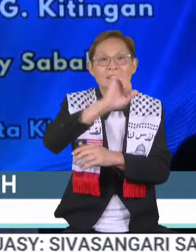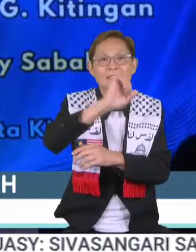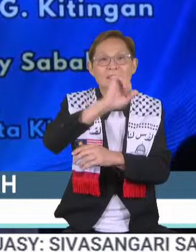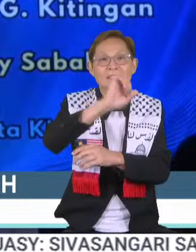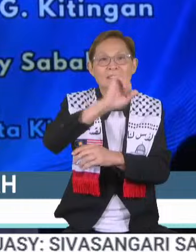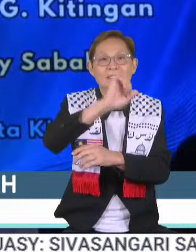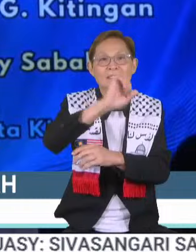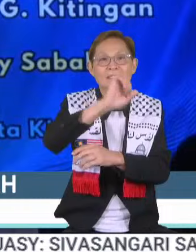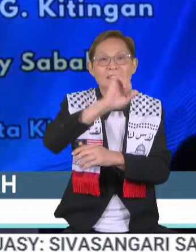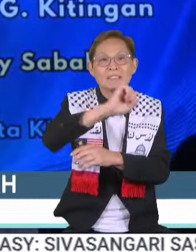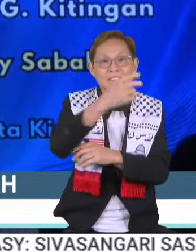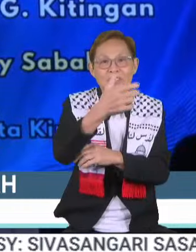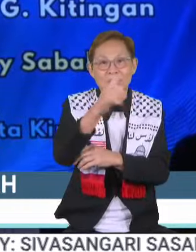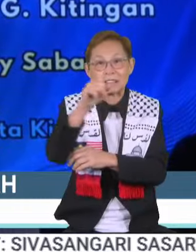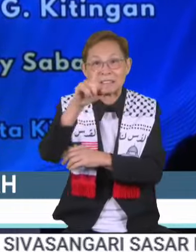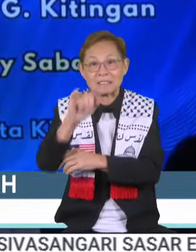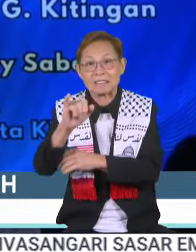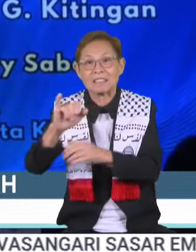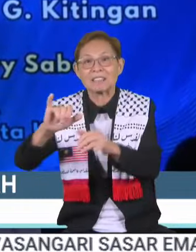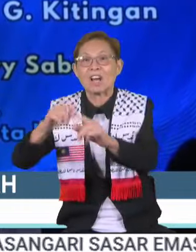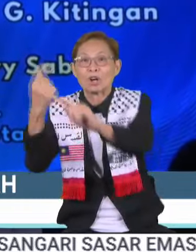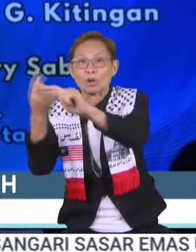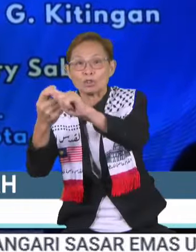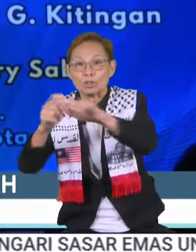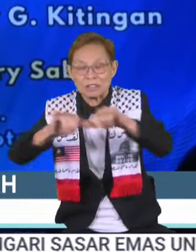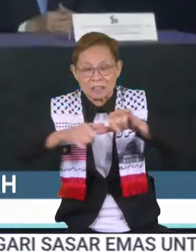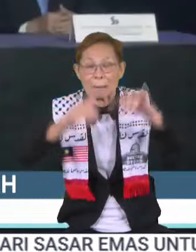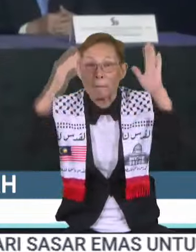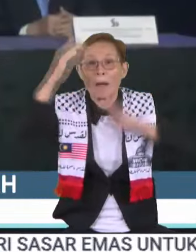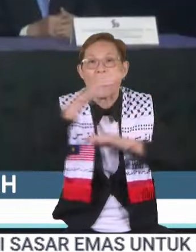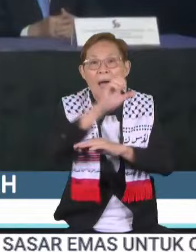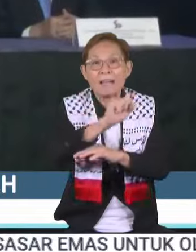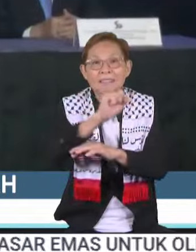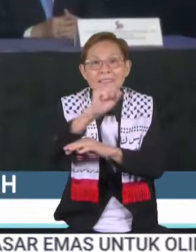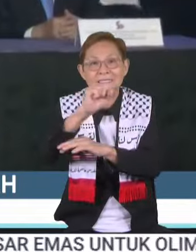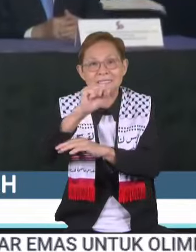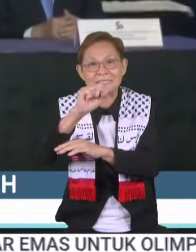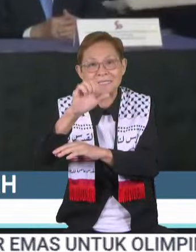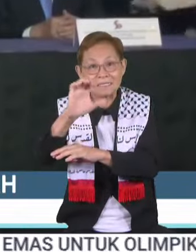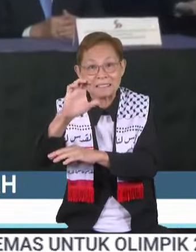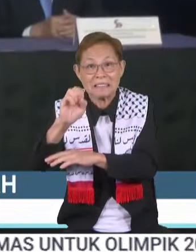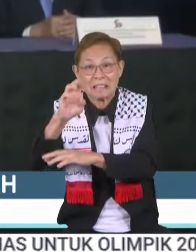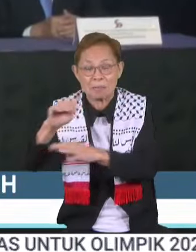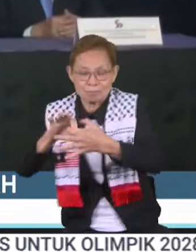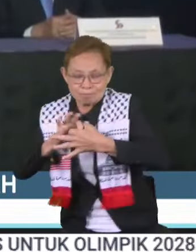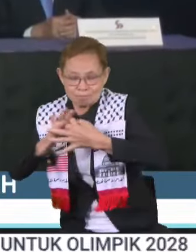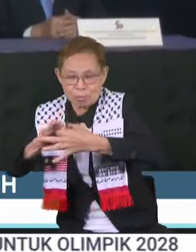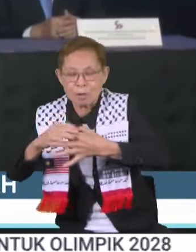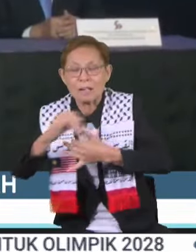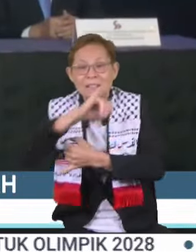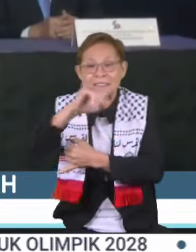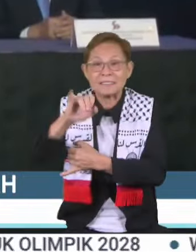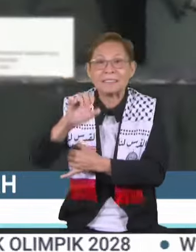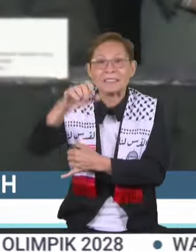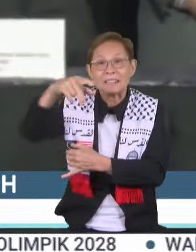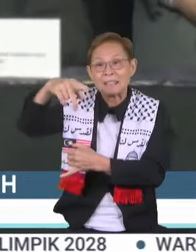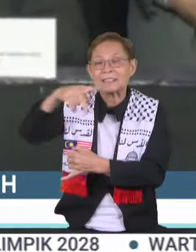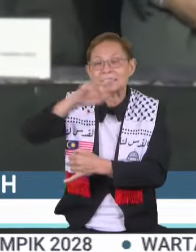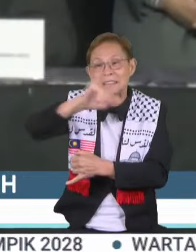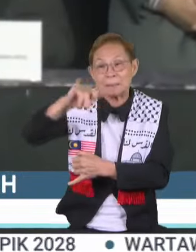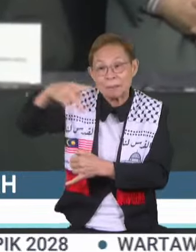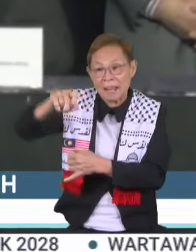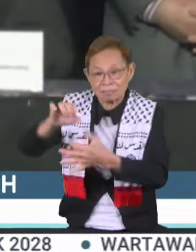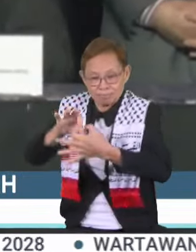shanzi construction engineering Malaysia senang berhad sem bekerjasama dengan jabatan pengairan dan saliran